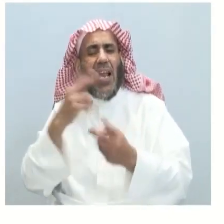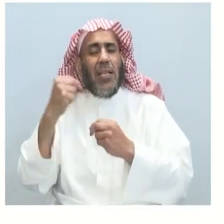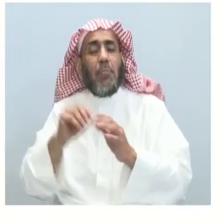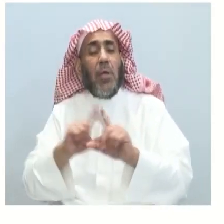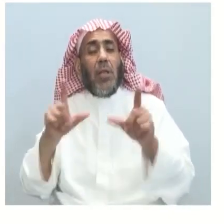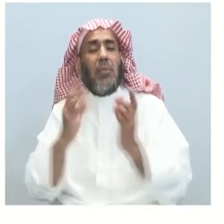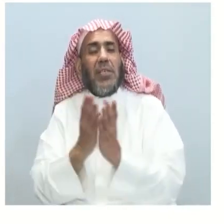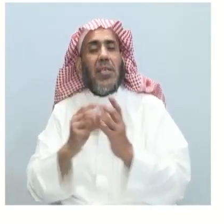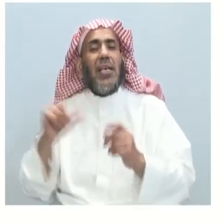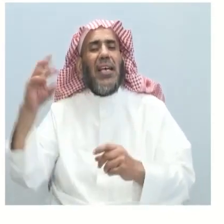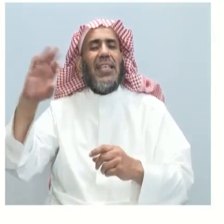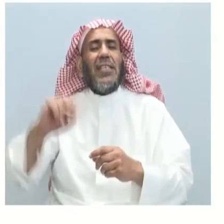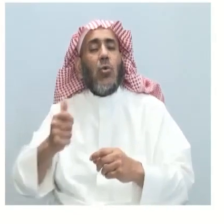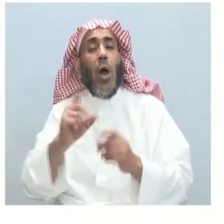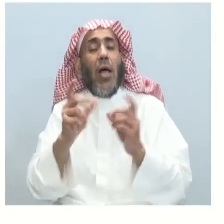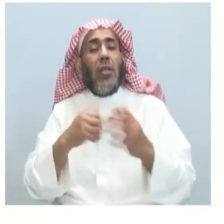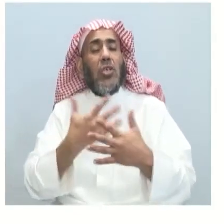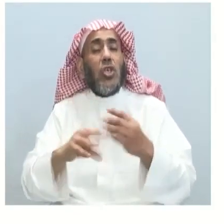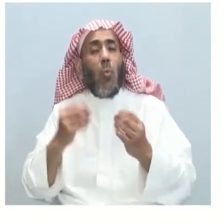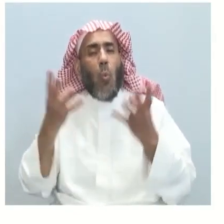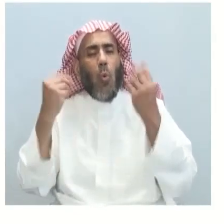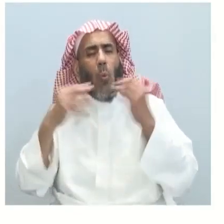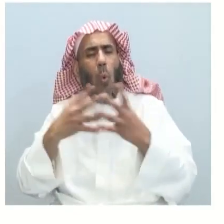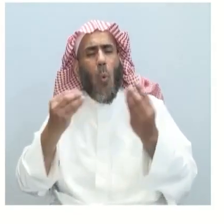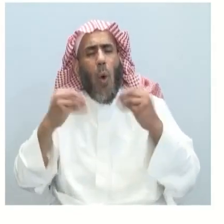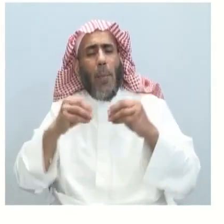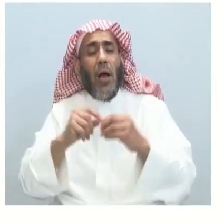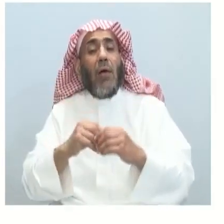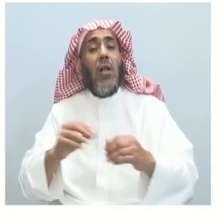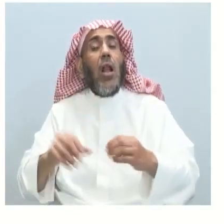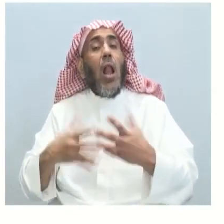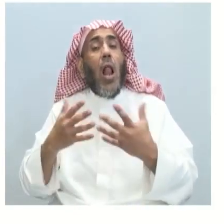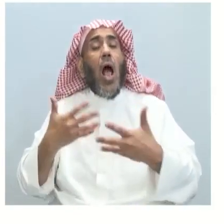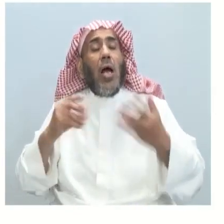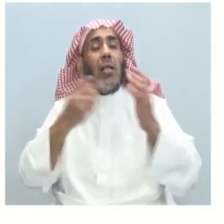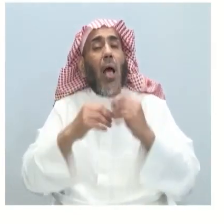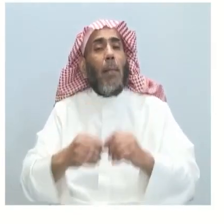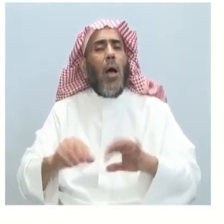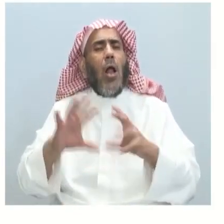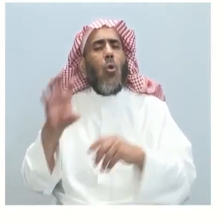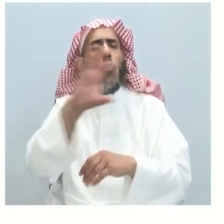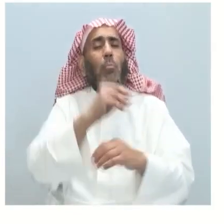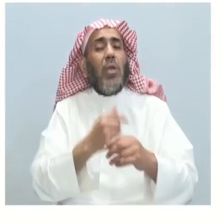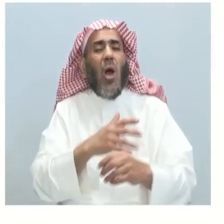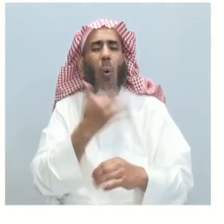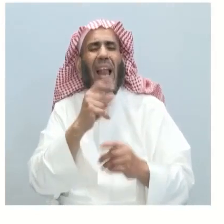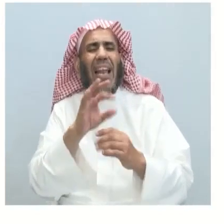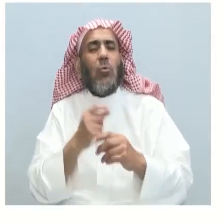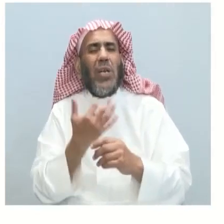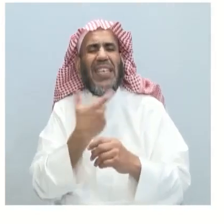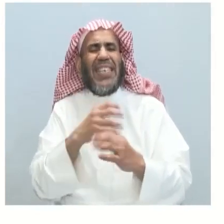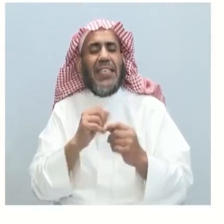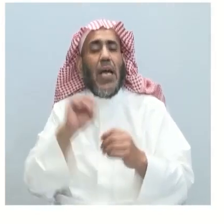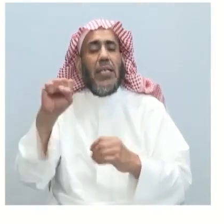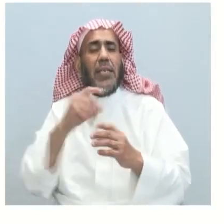ظهرت هذه المدرسه ما يسمى بالديوان ظهر جيل جديد مثقف ثقافه عميقه في الاداب الاوروبيه والانجليزيه خاصه وقد راى هذا الجيل ان شعراء